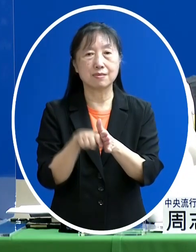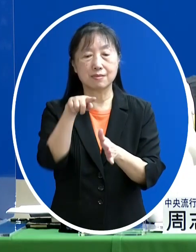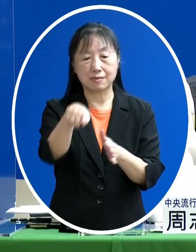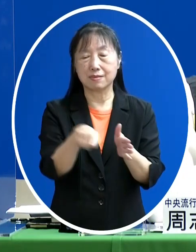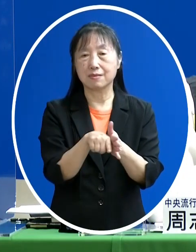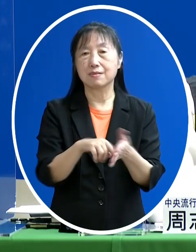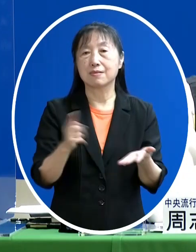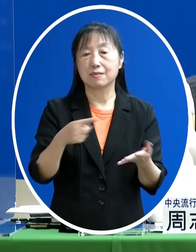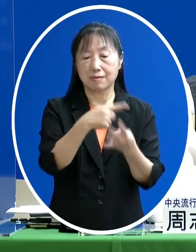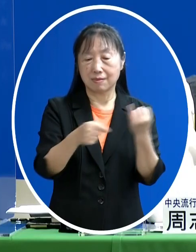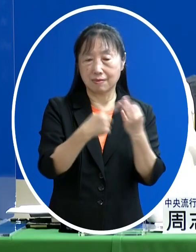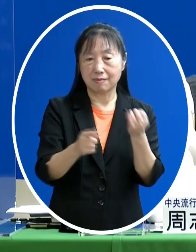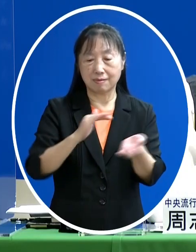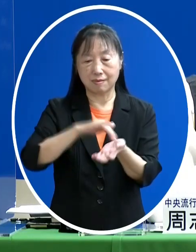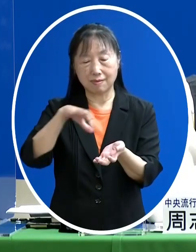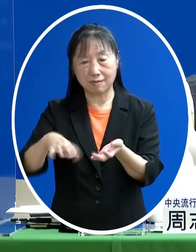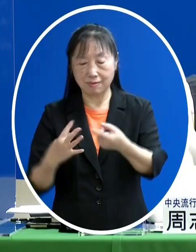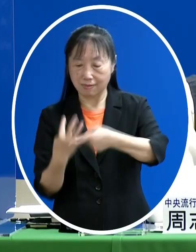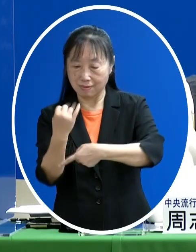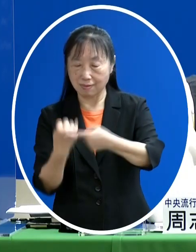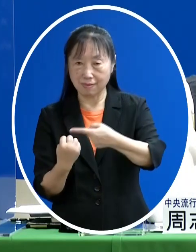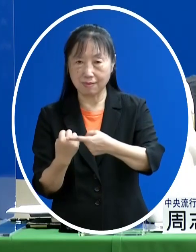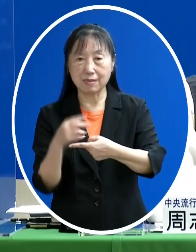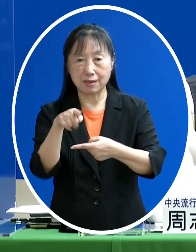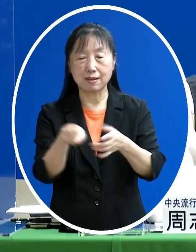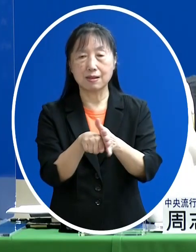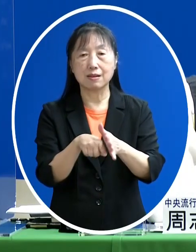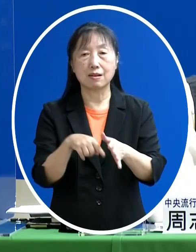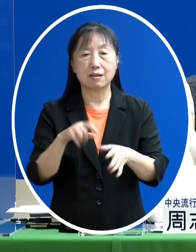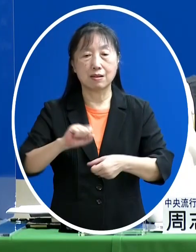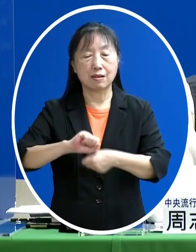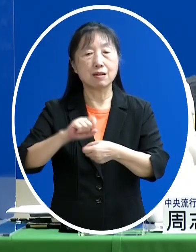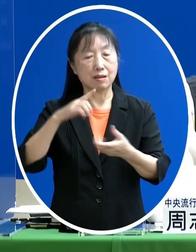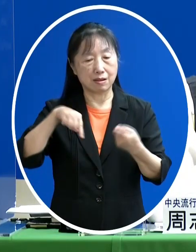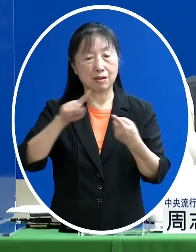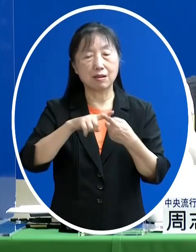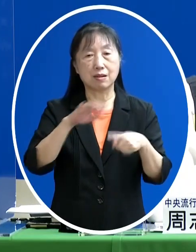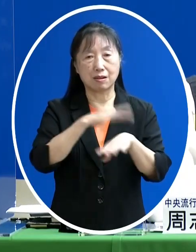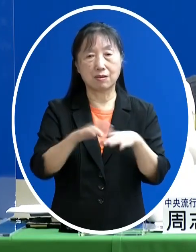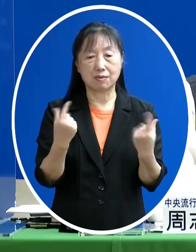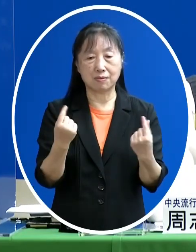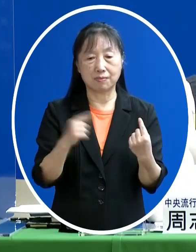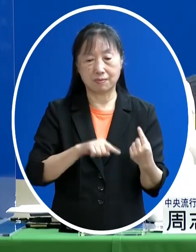数还有住院数这部分看起来就会有一并在上升的一个趋势。